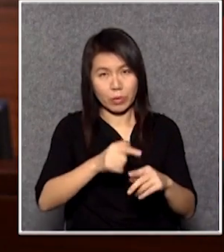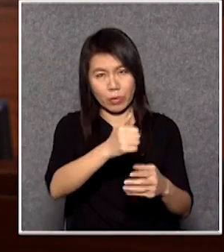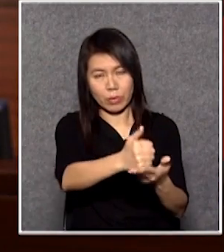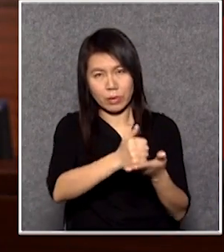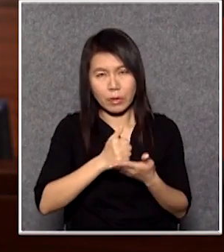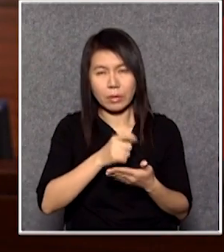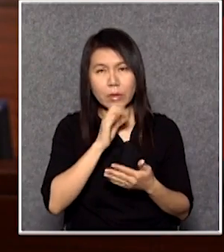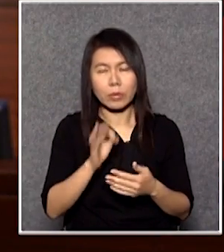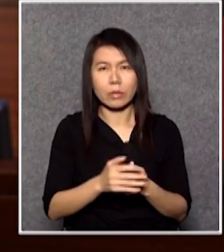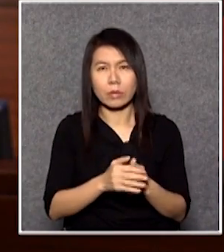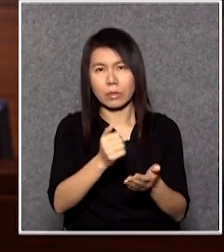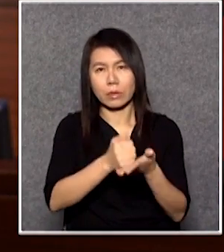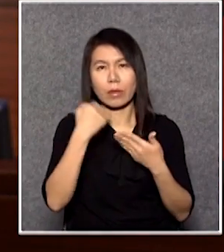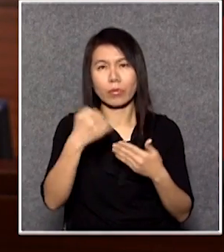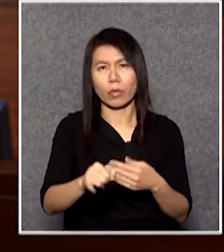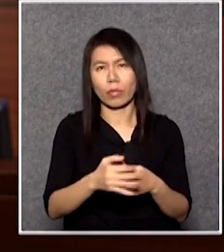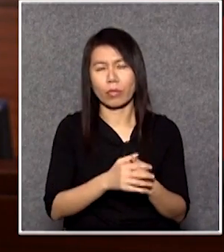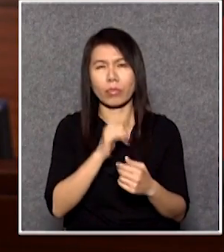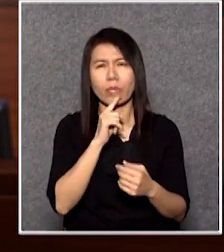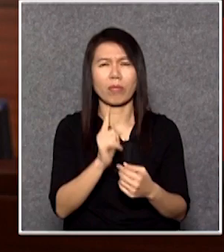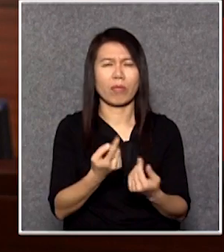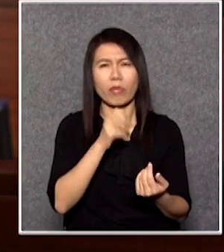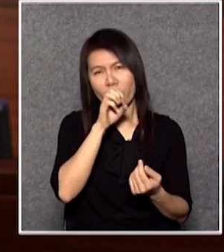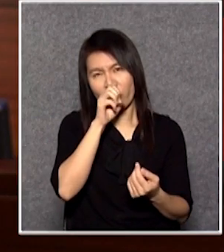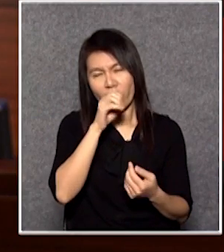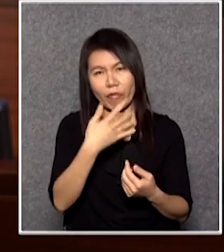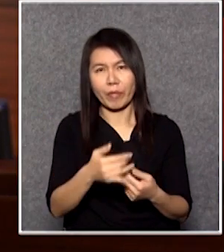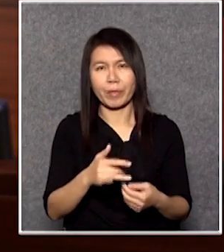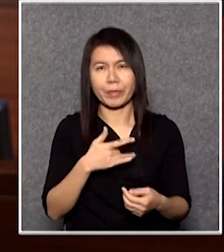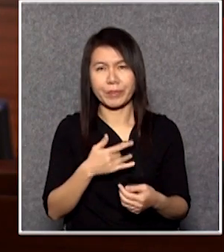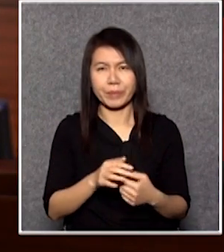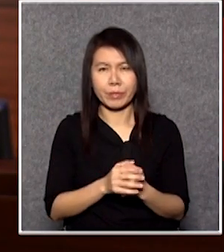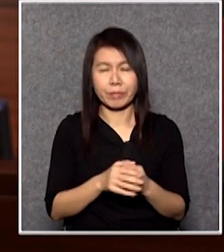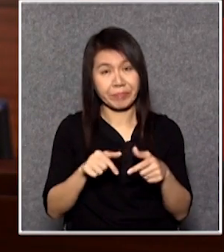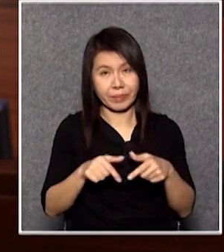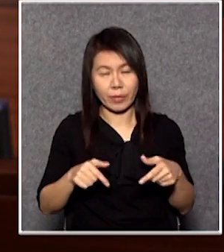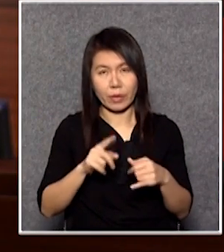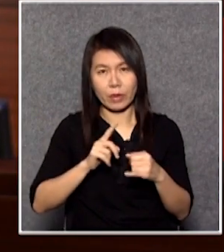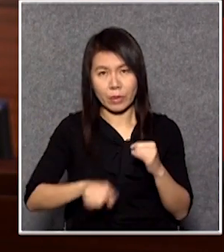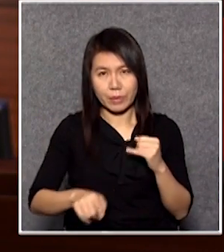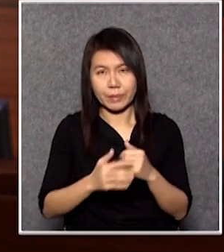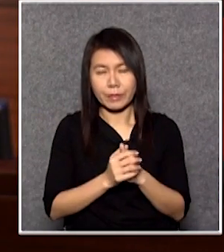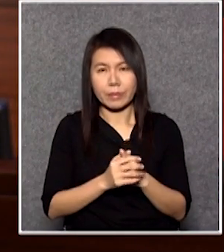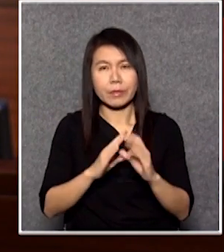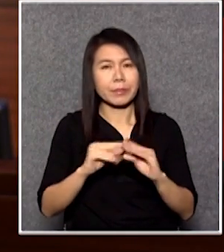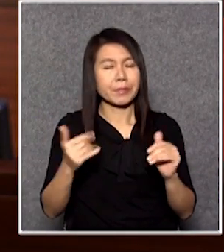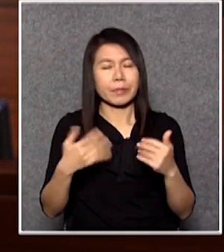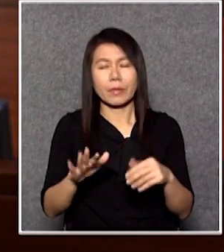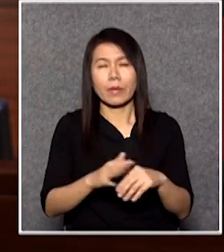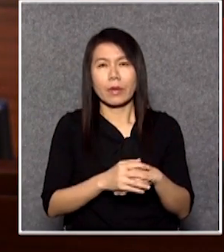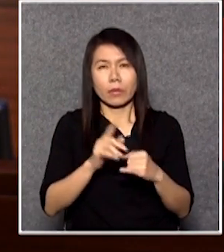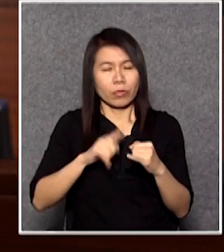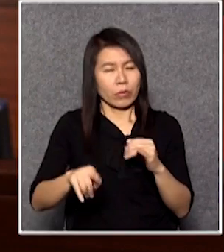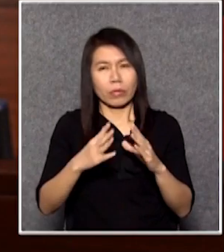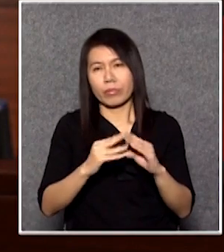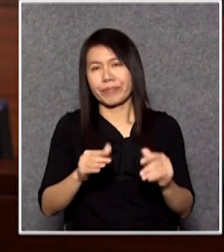如果召唔到嚟，亦都係單方面嘅嘢。單方面嘅嘢，好坦白，最尾都係無疾而終，不了了之。